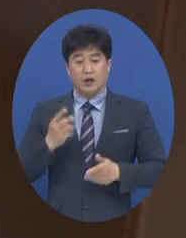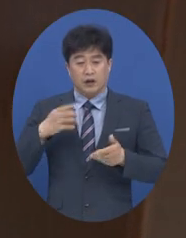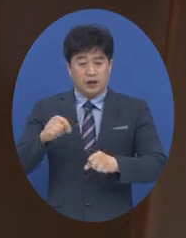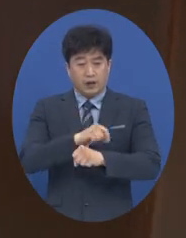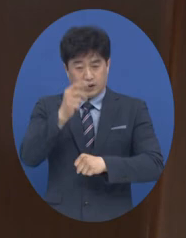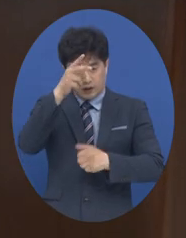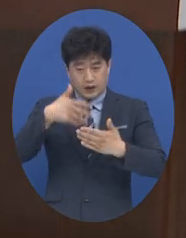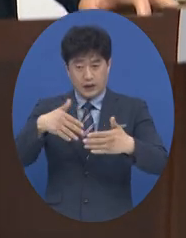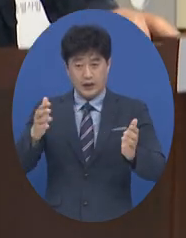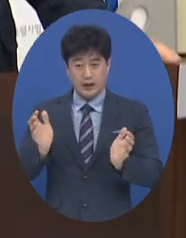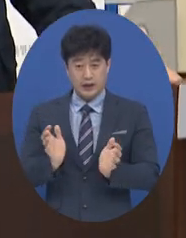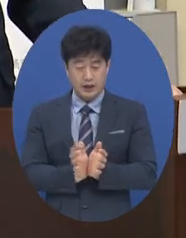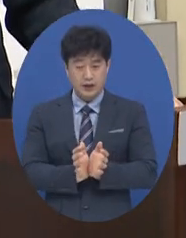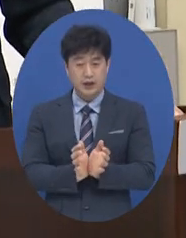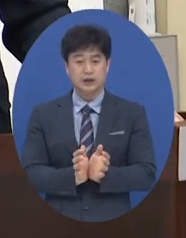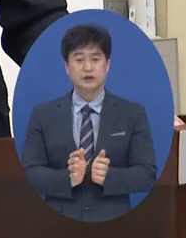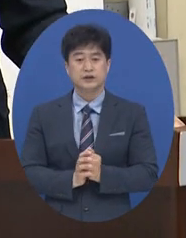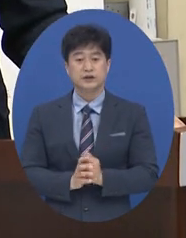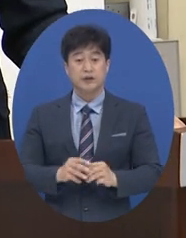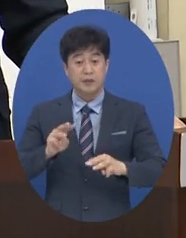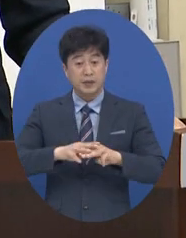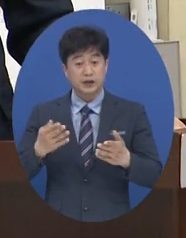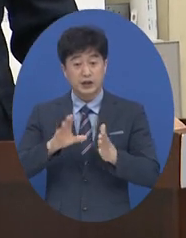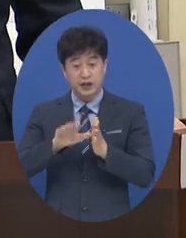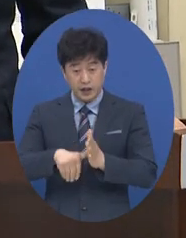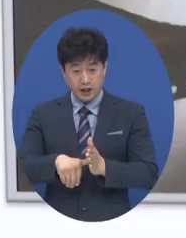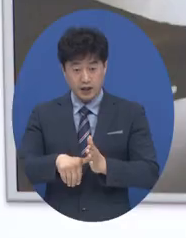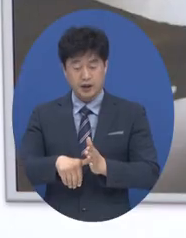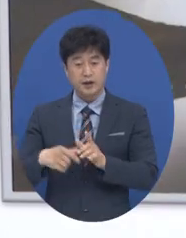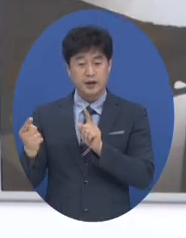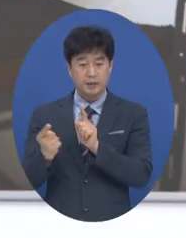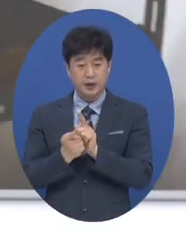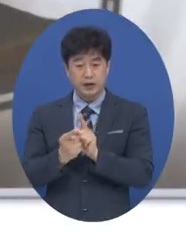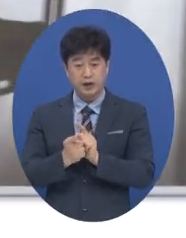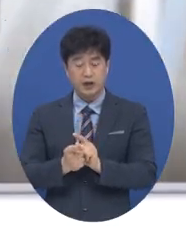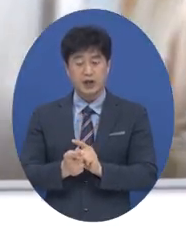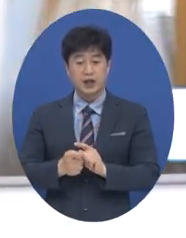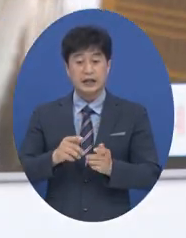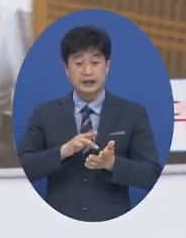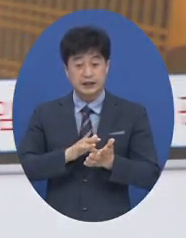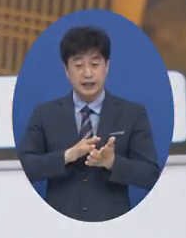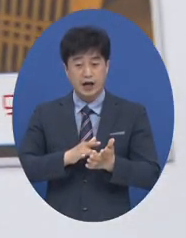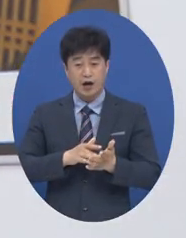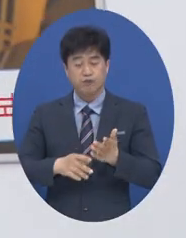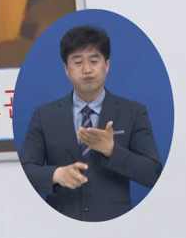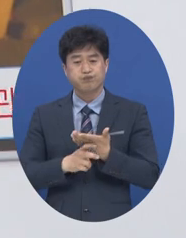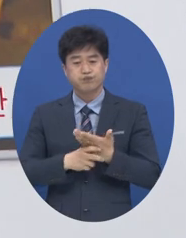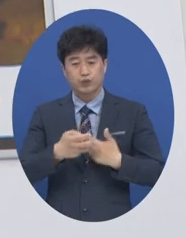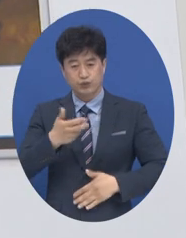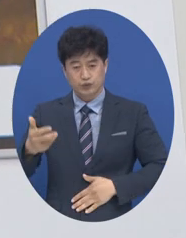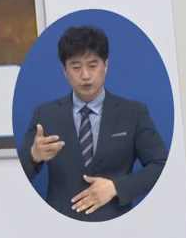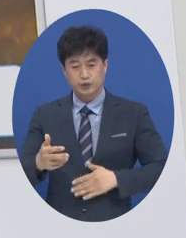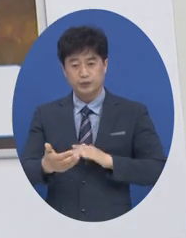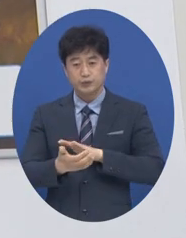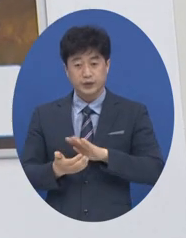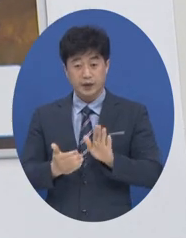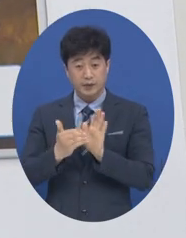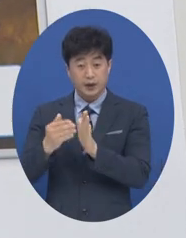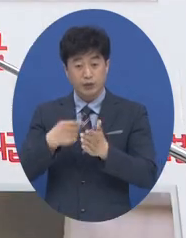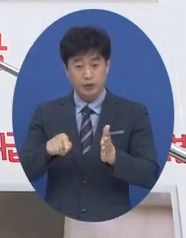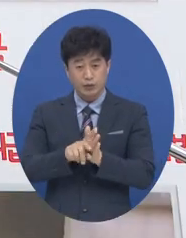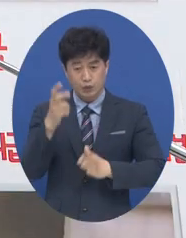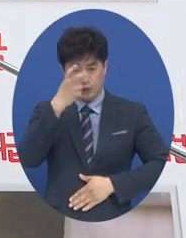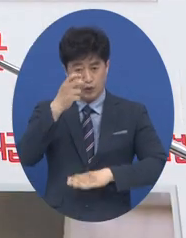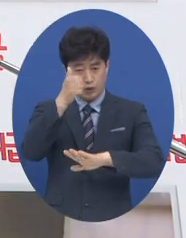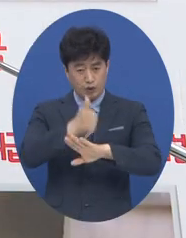경기도 특별사법경찰단은 농번기를 맞아 농약 비료 불법 유통을 사전에 차단하기 위해 이번 수사를